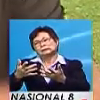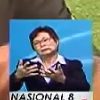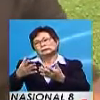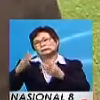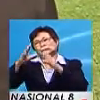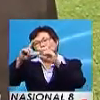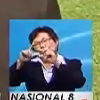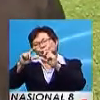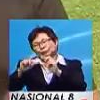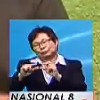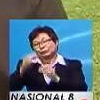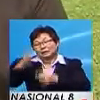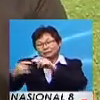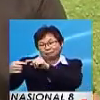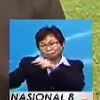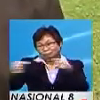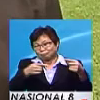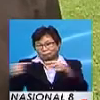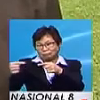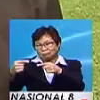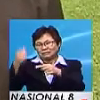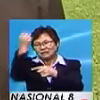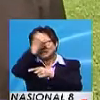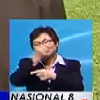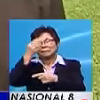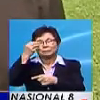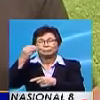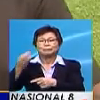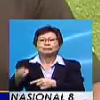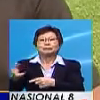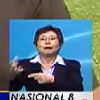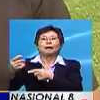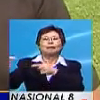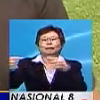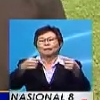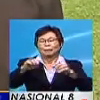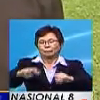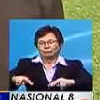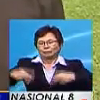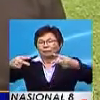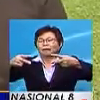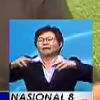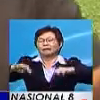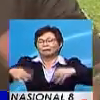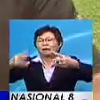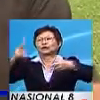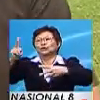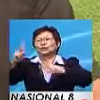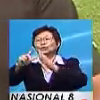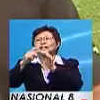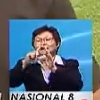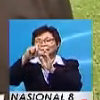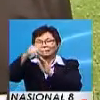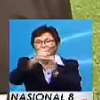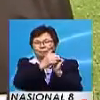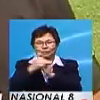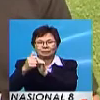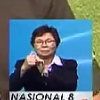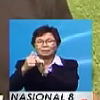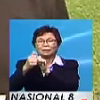jika pihak lawan mengamalkan singkap sambil Lewa dalam aksi suku akhir kedua nanti dan diiringi